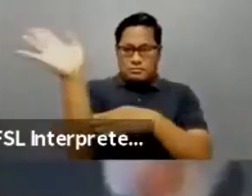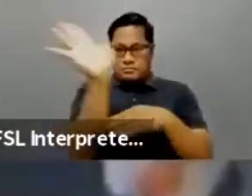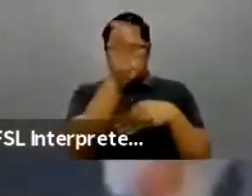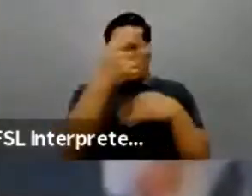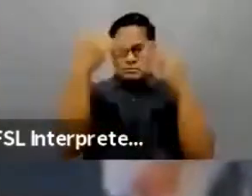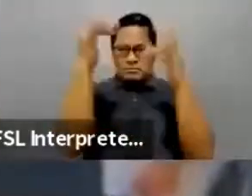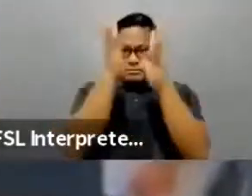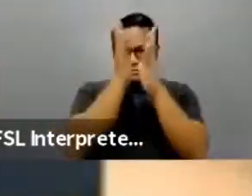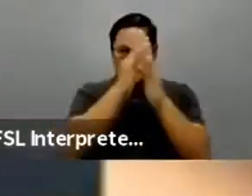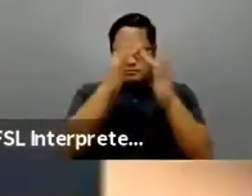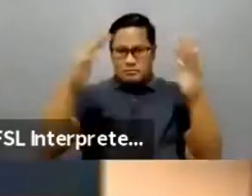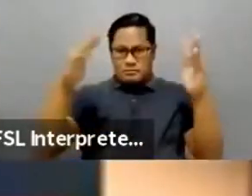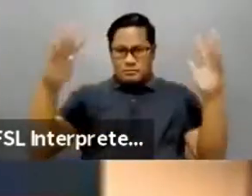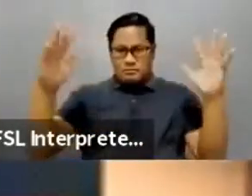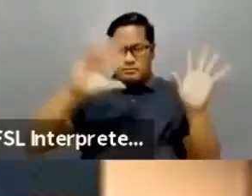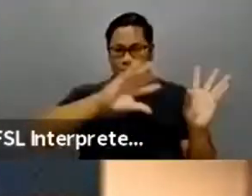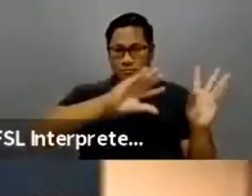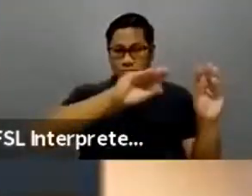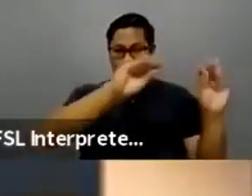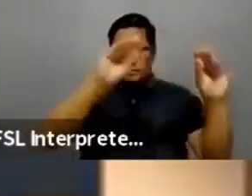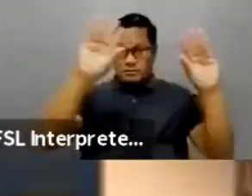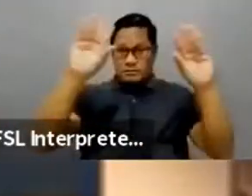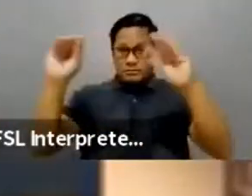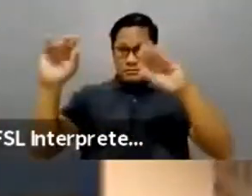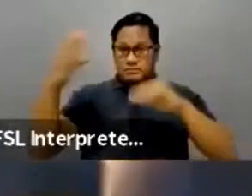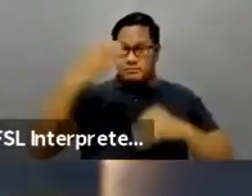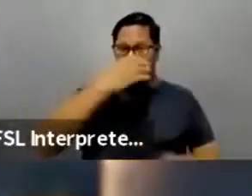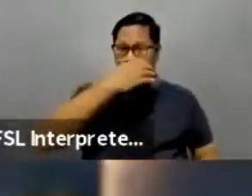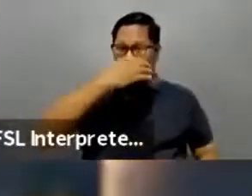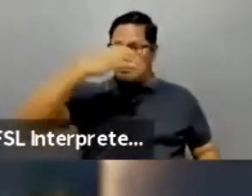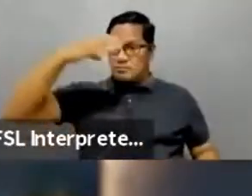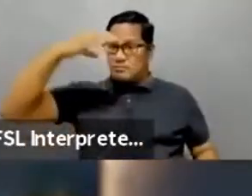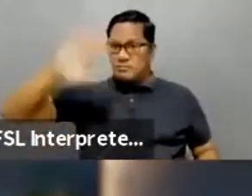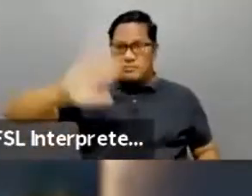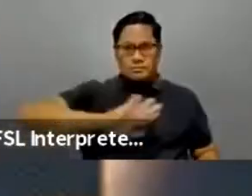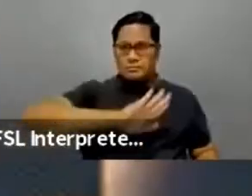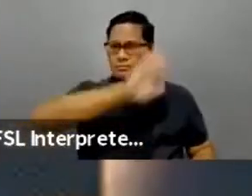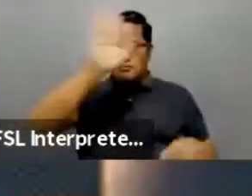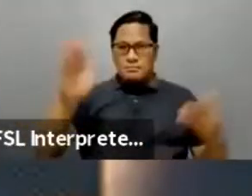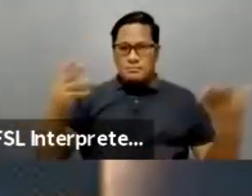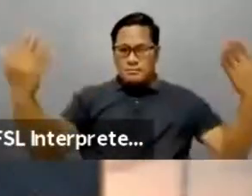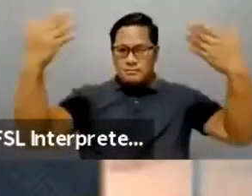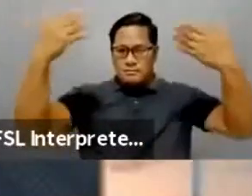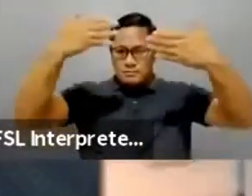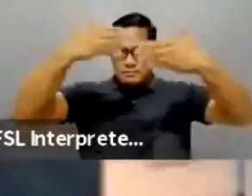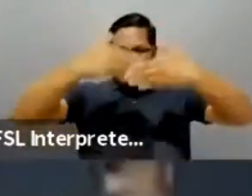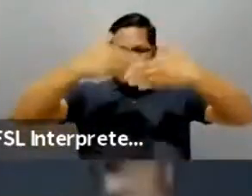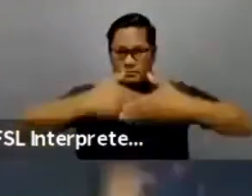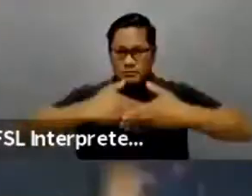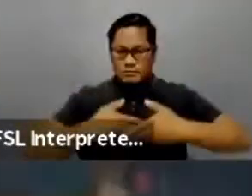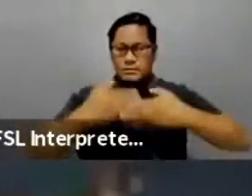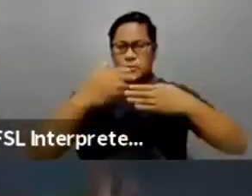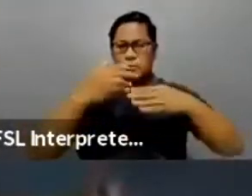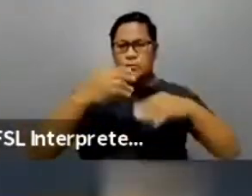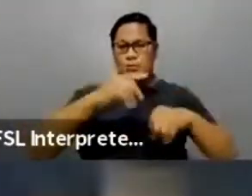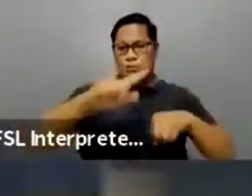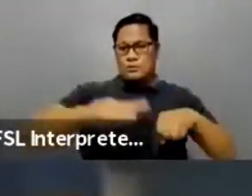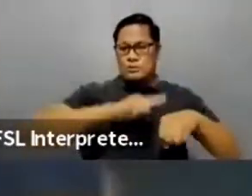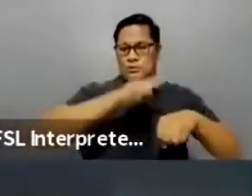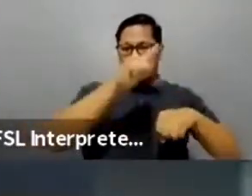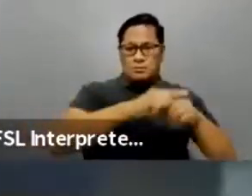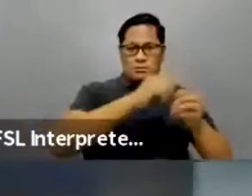tagumpay na nagtitimig. Makituwin at araw niya kailan pa may di matitimig. Luman